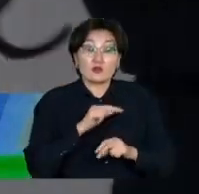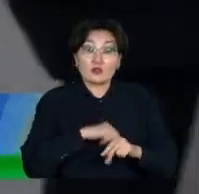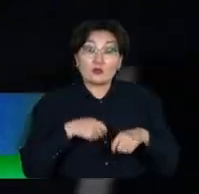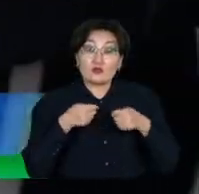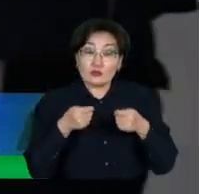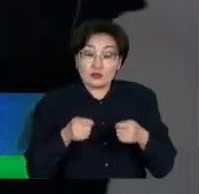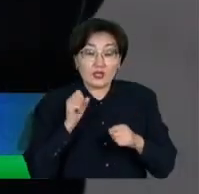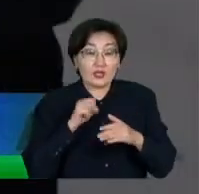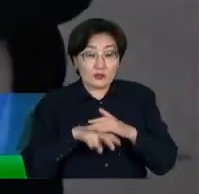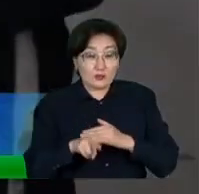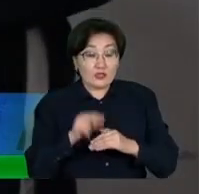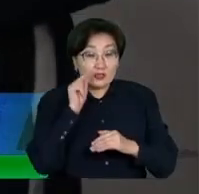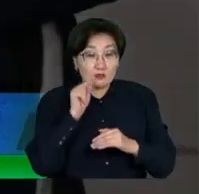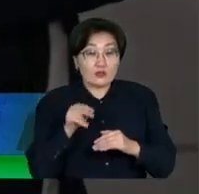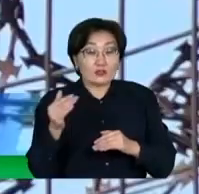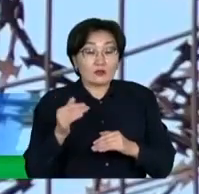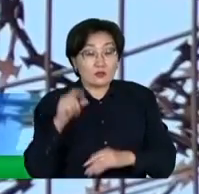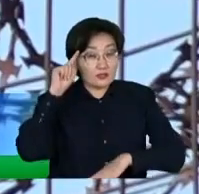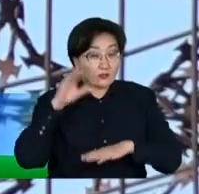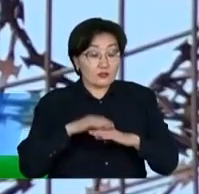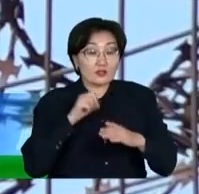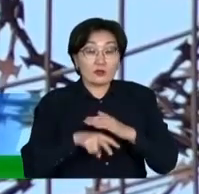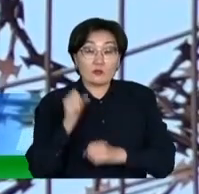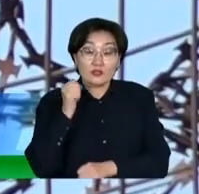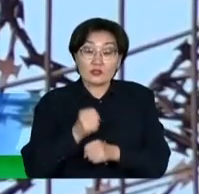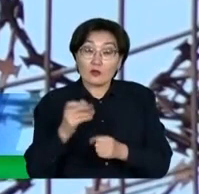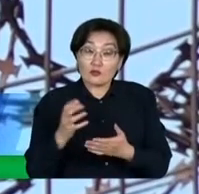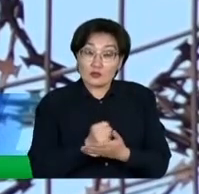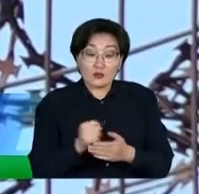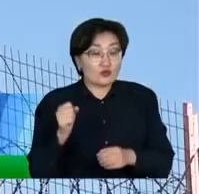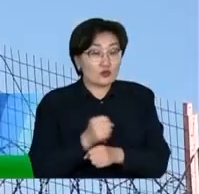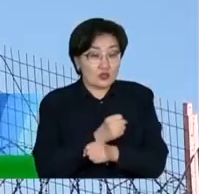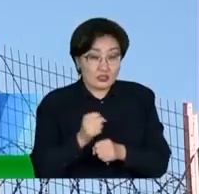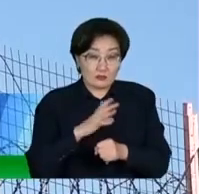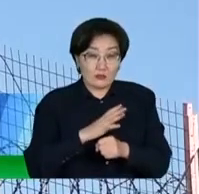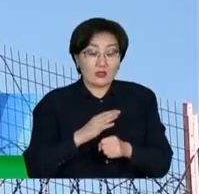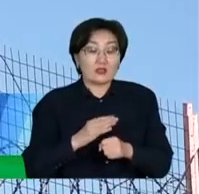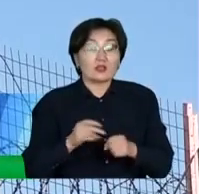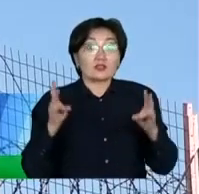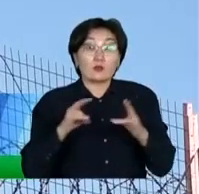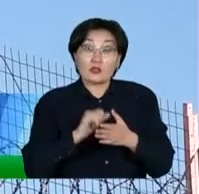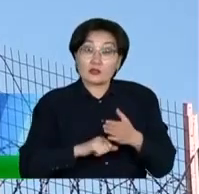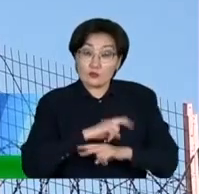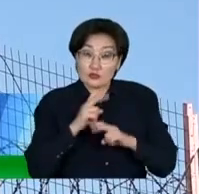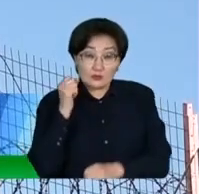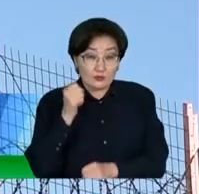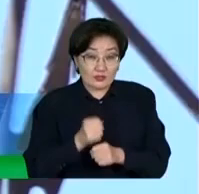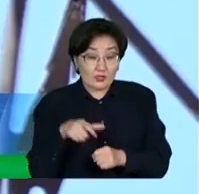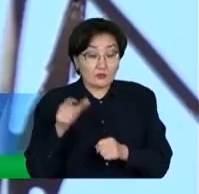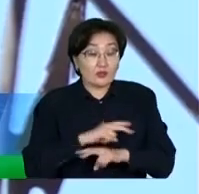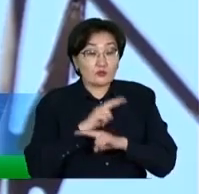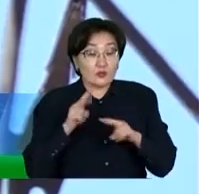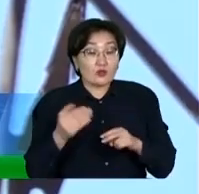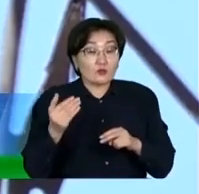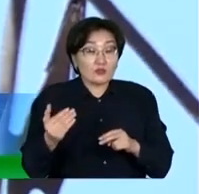кетіпті. Кейіннен күдікті деп танылған әкім қашқан қызметкерін тауып, соққыға жыққан. Жарақат салдарынан көз жұмған жұмысшының қазасына